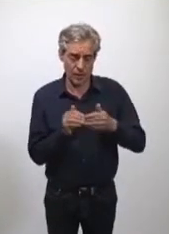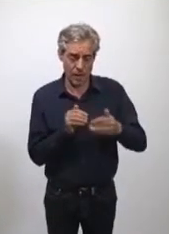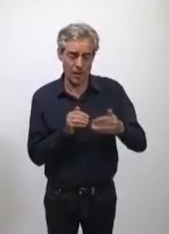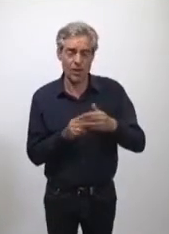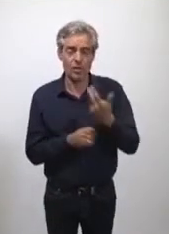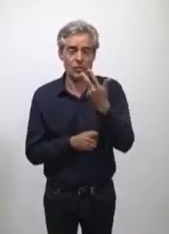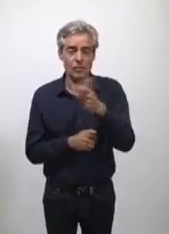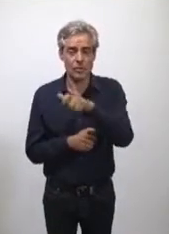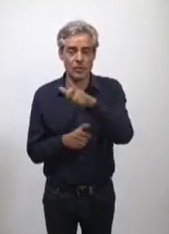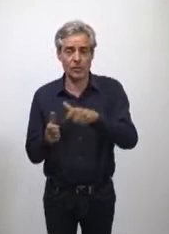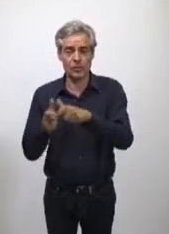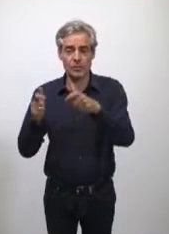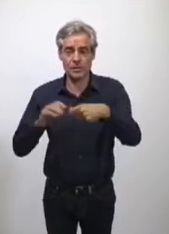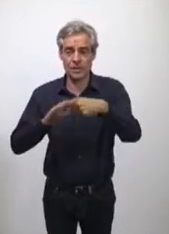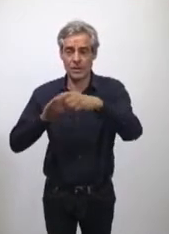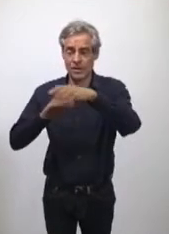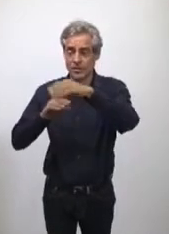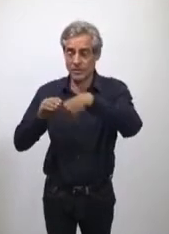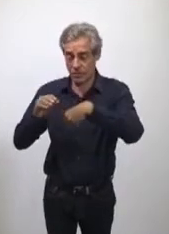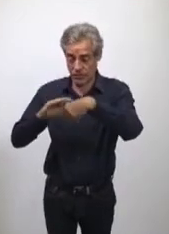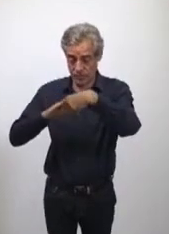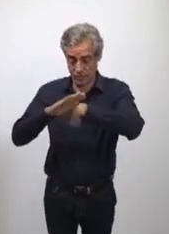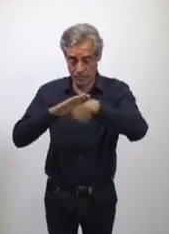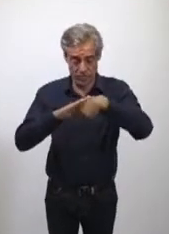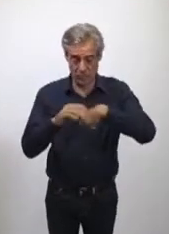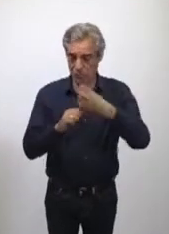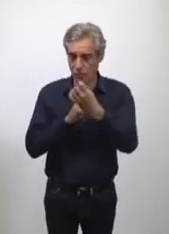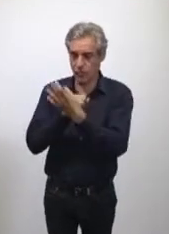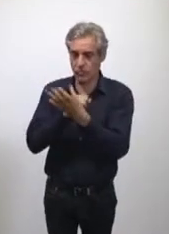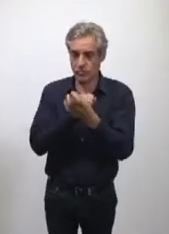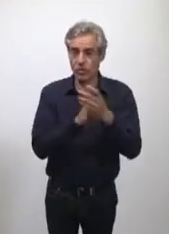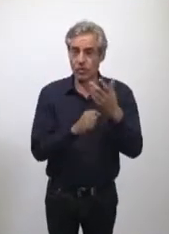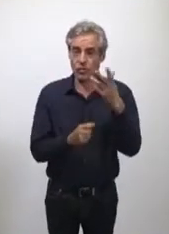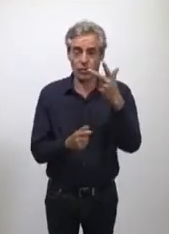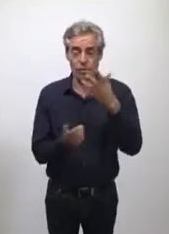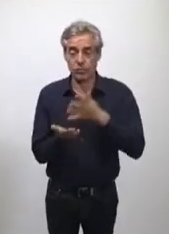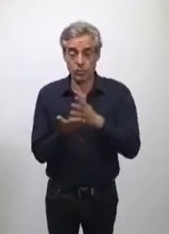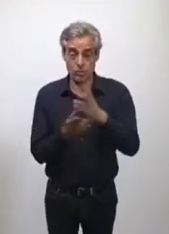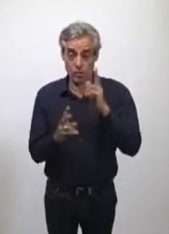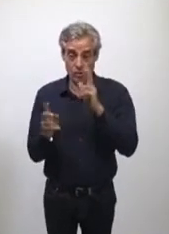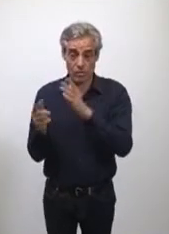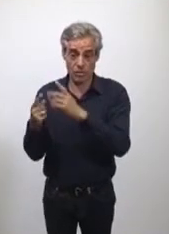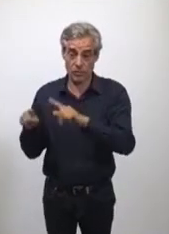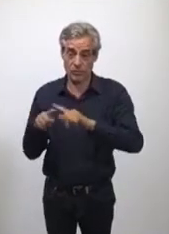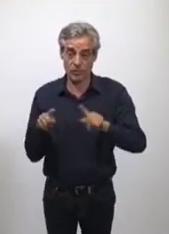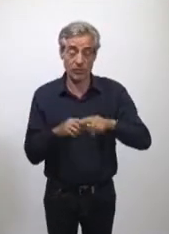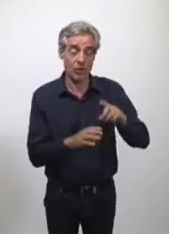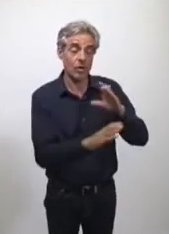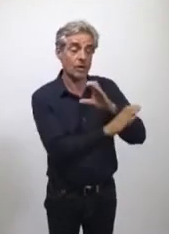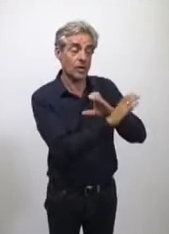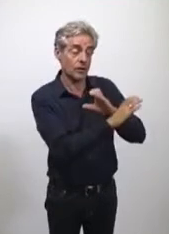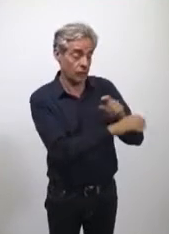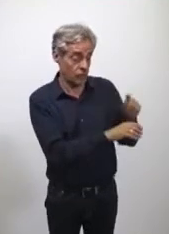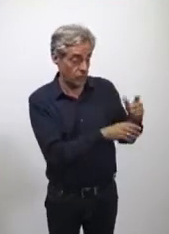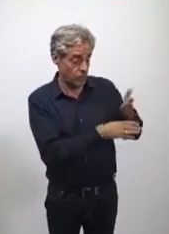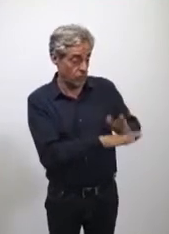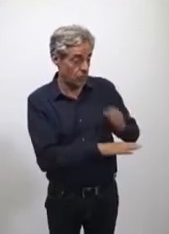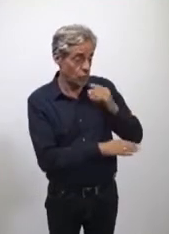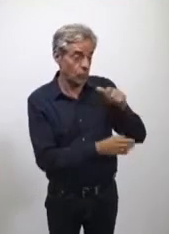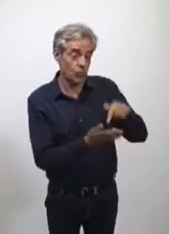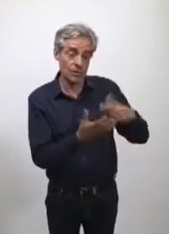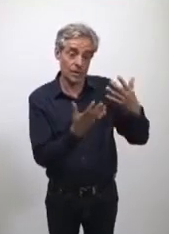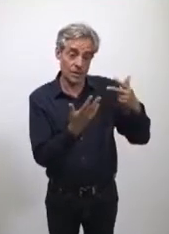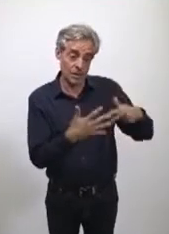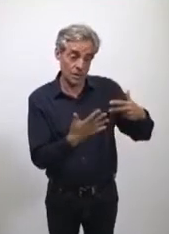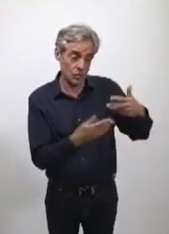3 investisseurs que nous avons invités sur 3 projets complètement différents. Carrefour était positionné depuis